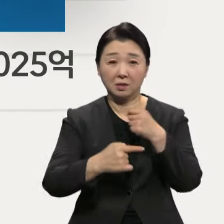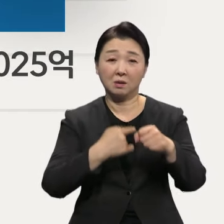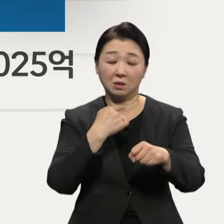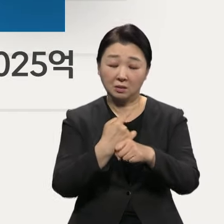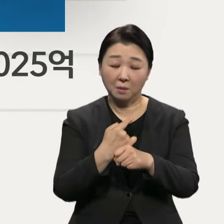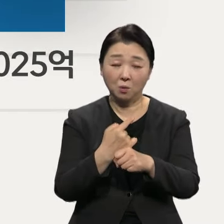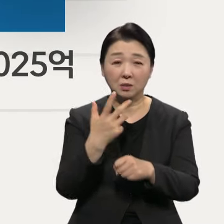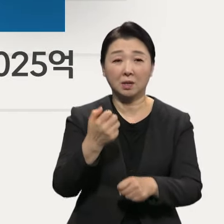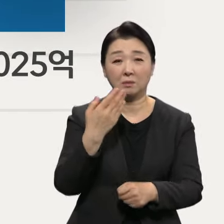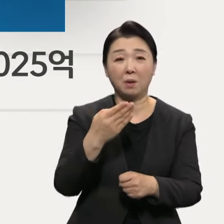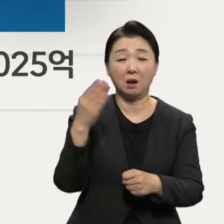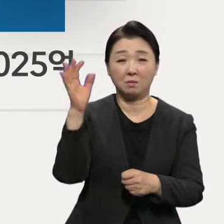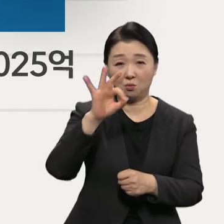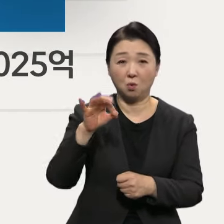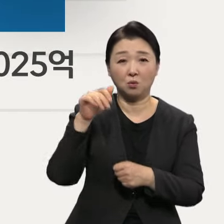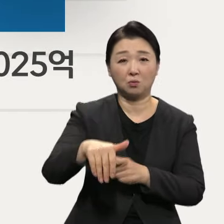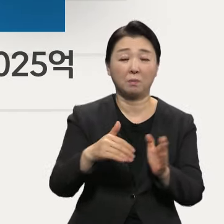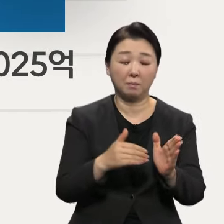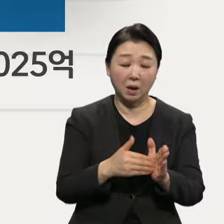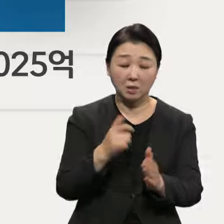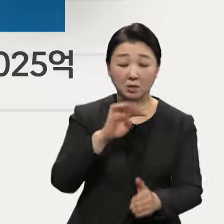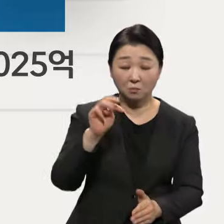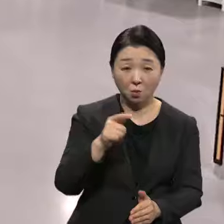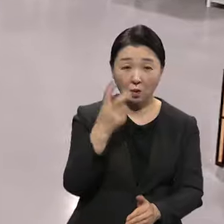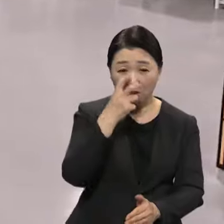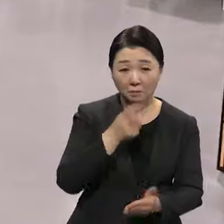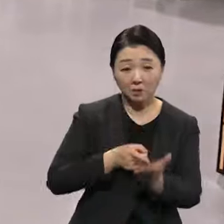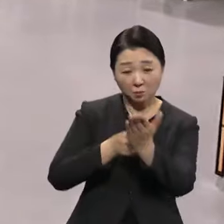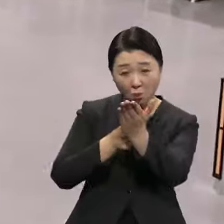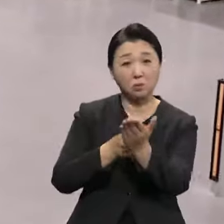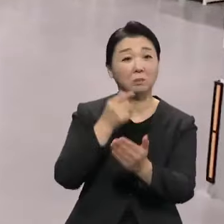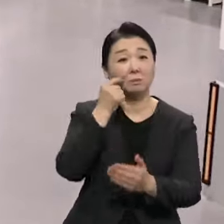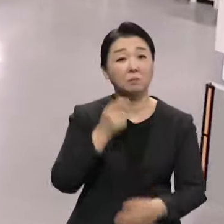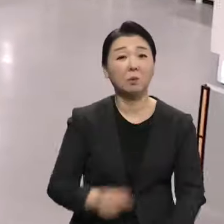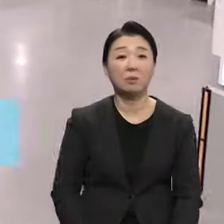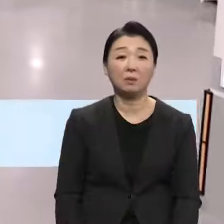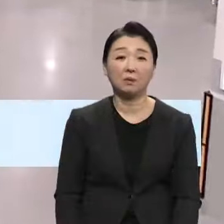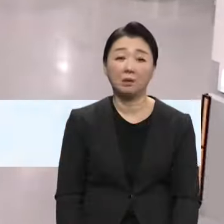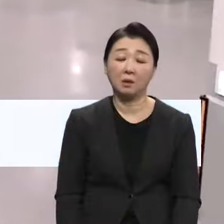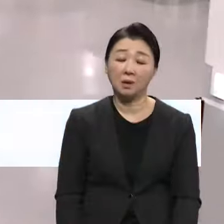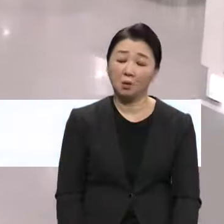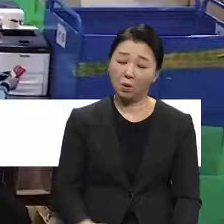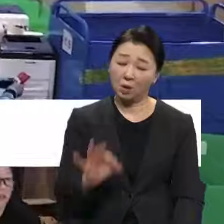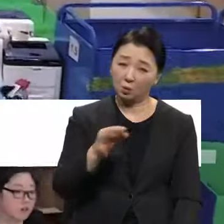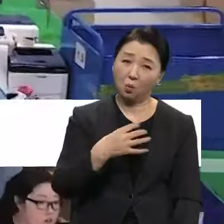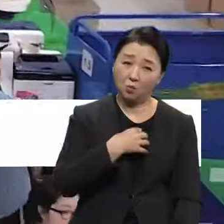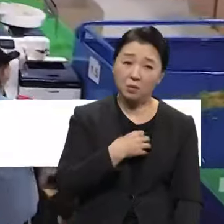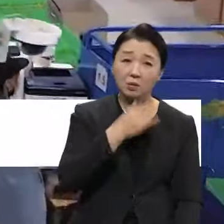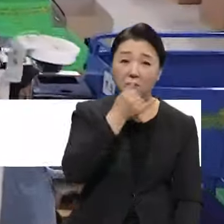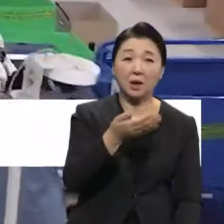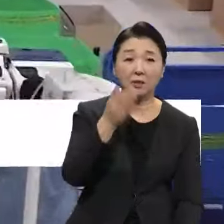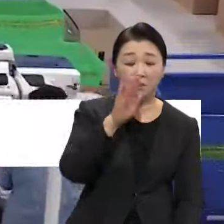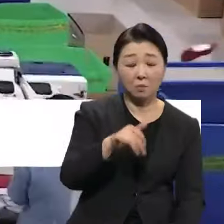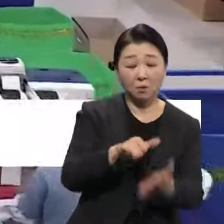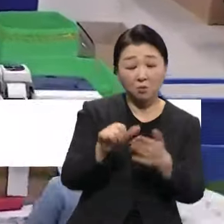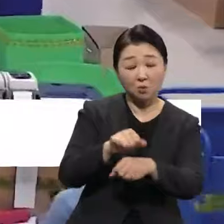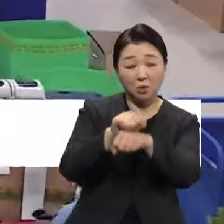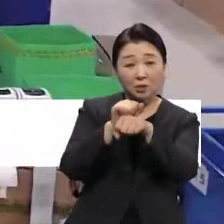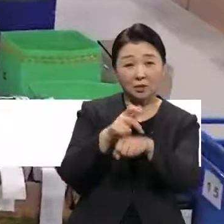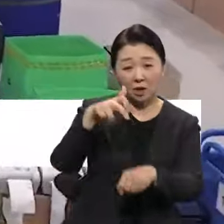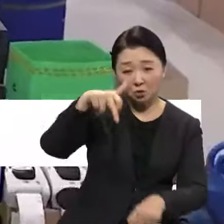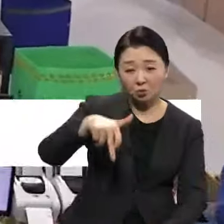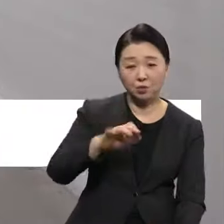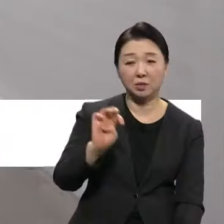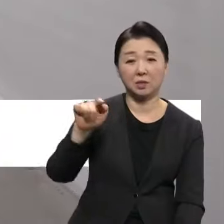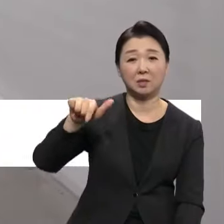티모는 감사 보고서조차 내지 못했습니다 이미 유동성위기 를 겪는 상황에서 또 다른 물류자회사 큐 익스프레스를